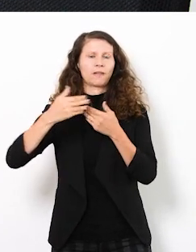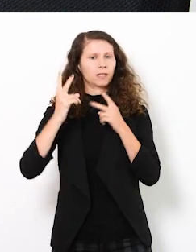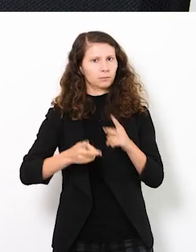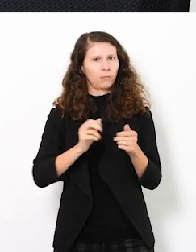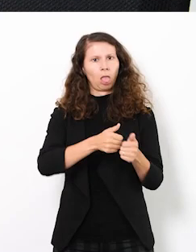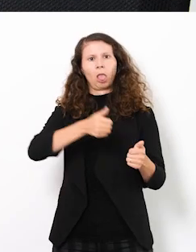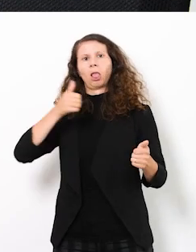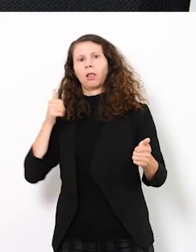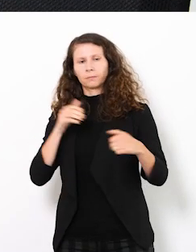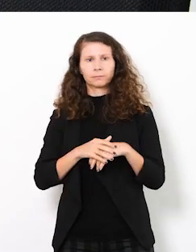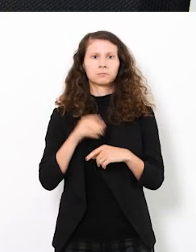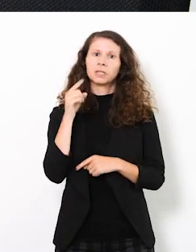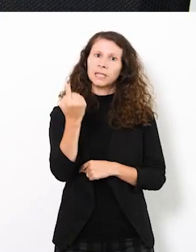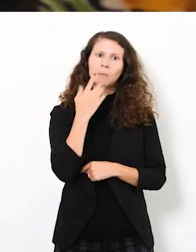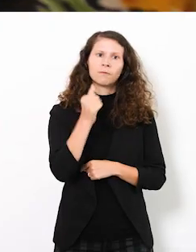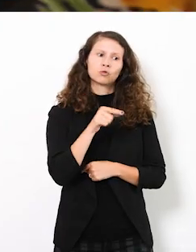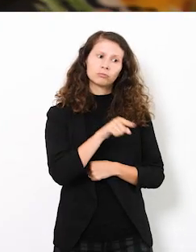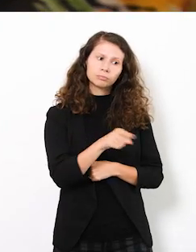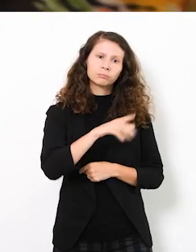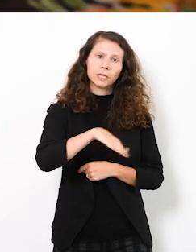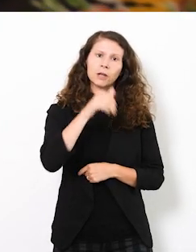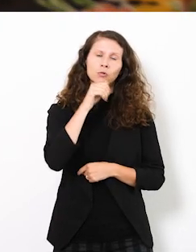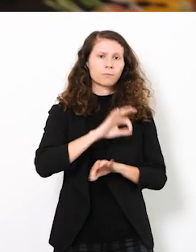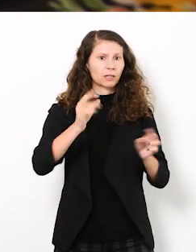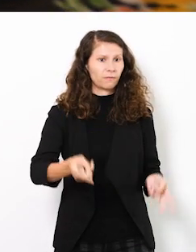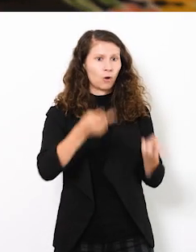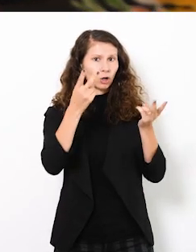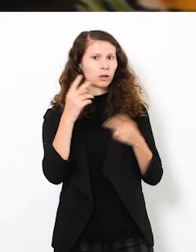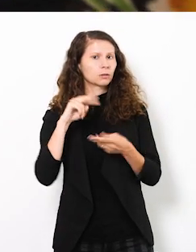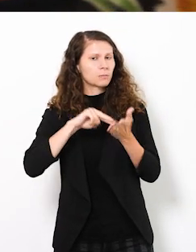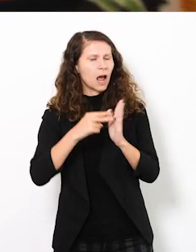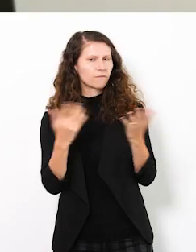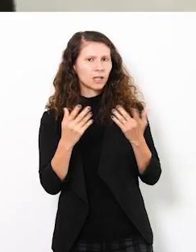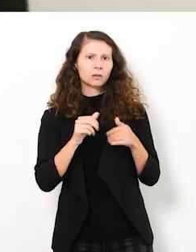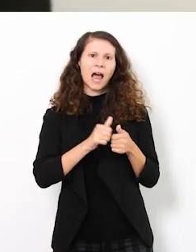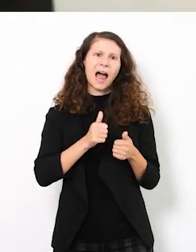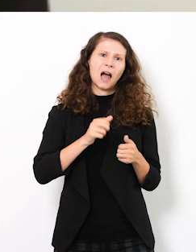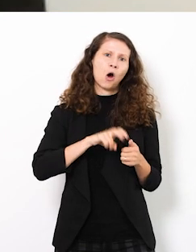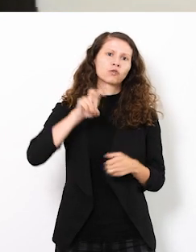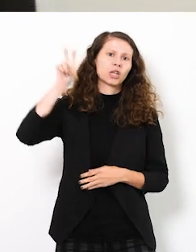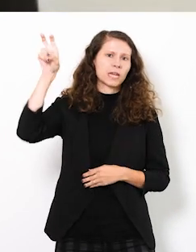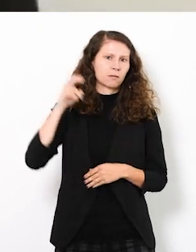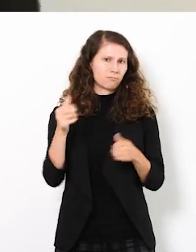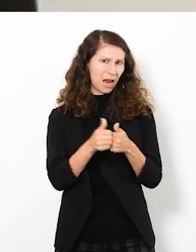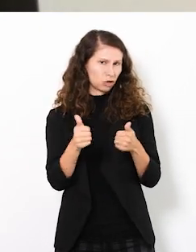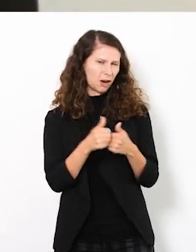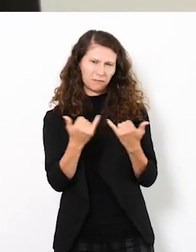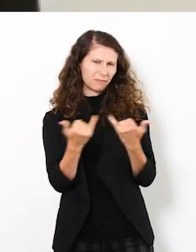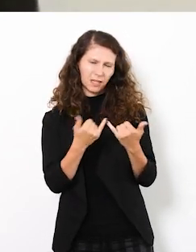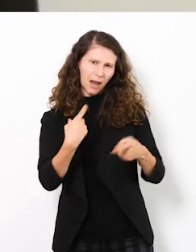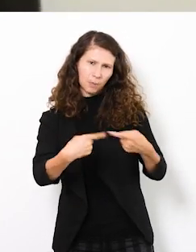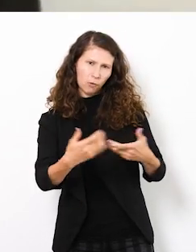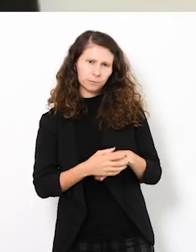tun, um Kinder und Jugendliche besser zu fördern und wie funktionieren die Aufstiegspatenschaften? Frau Bentele, diese Sorge, die